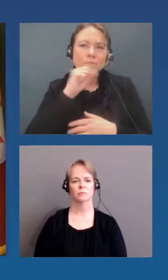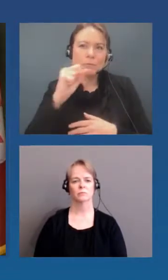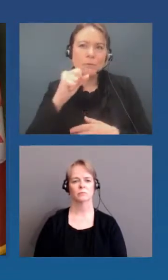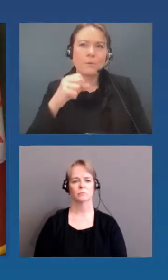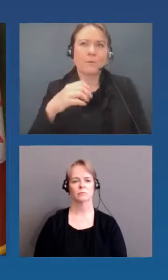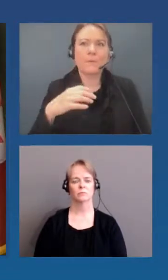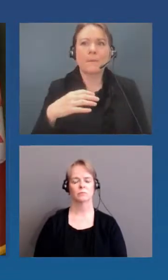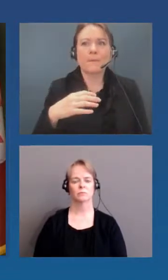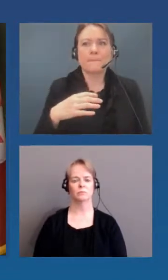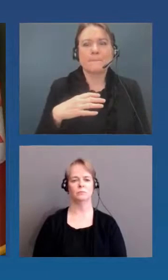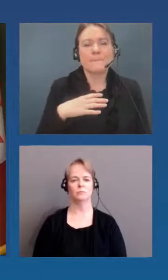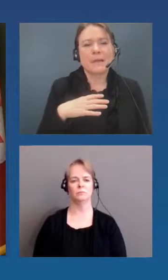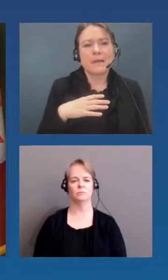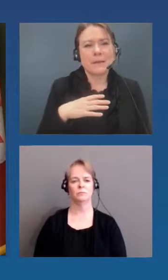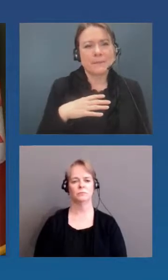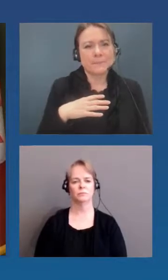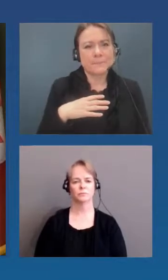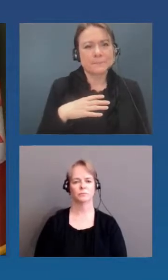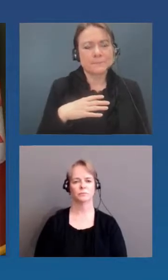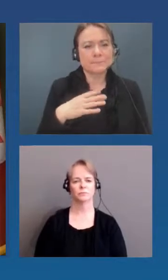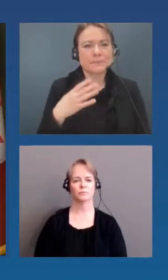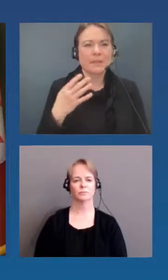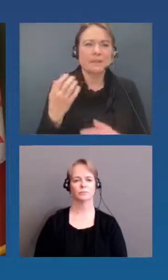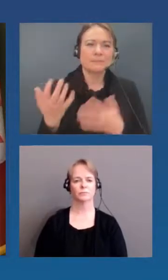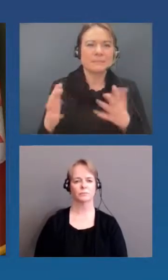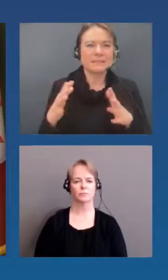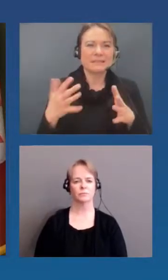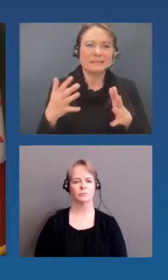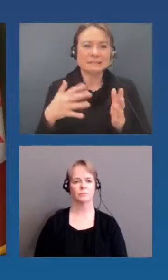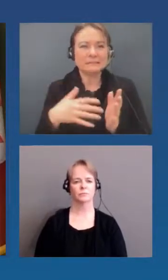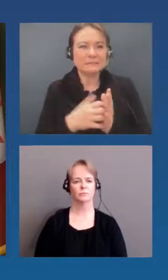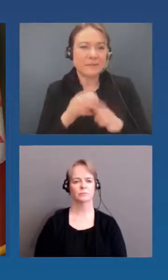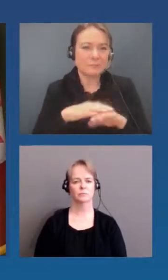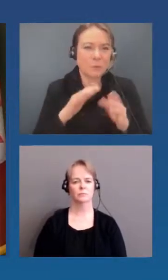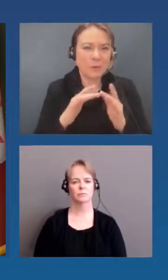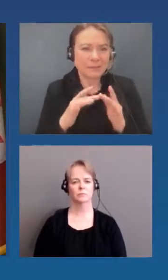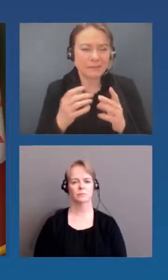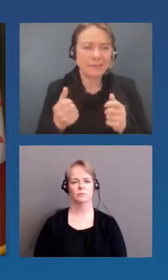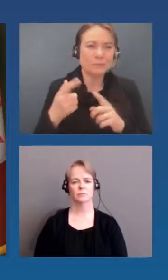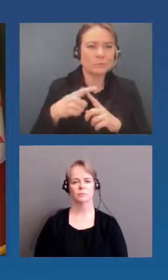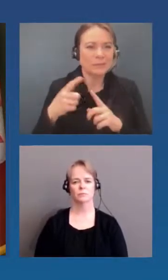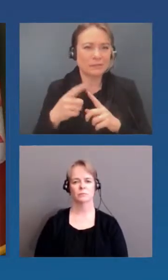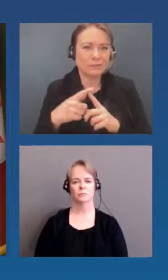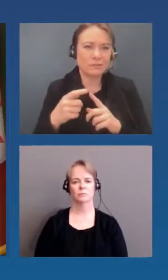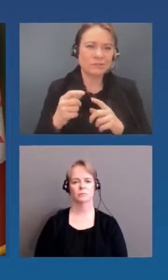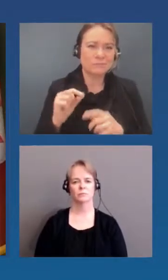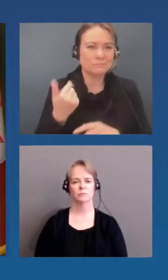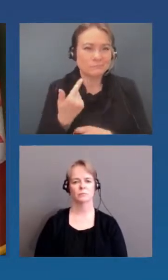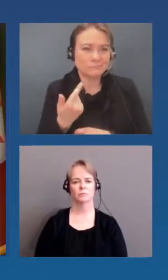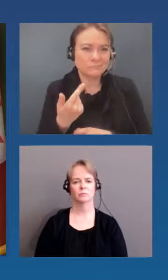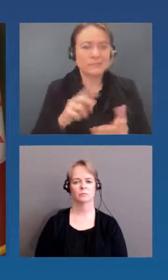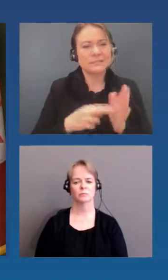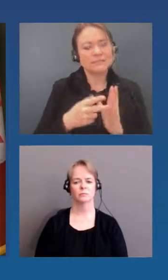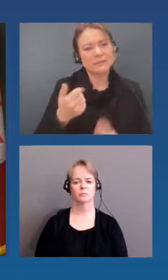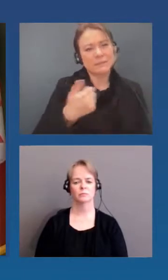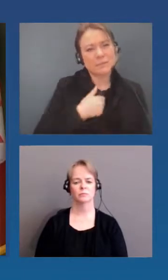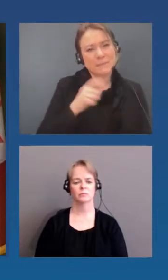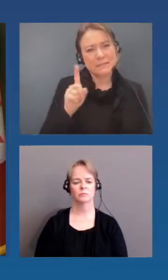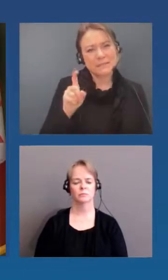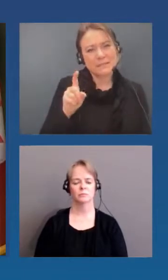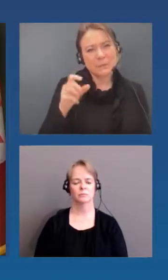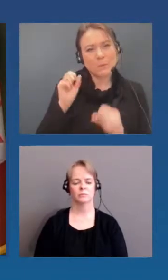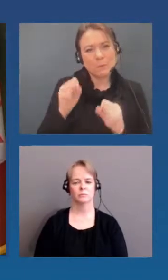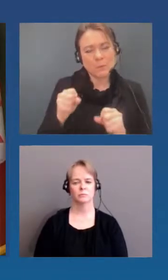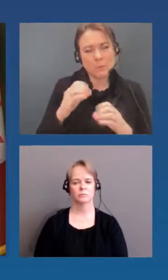confortables avec l'Internet et autres technologies. Est-ce qu'il y a un